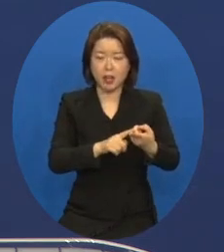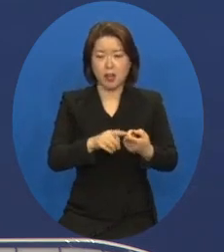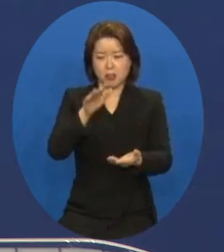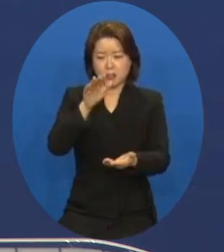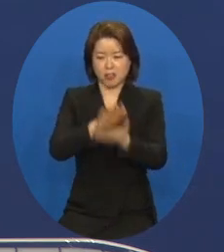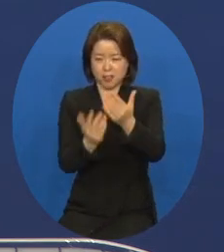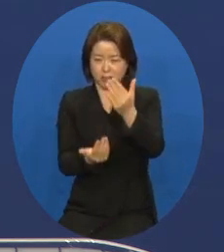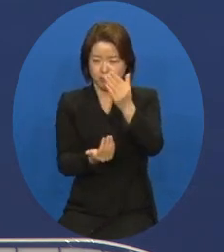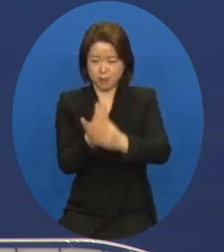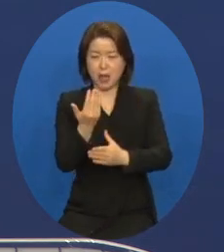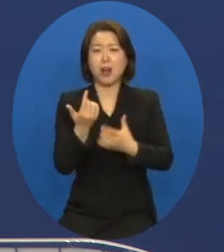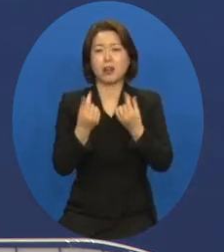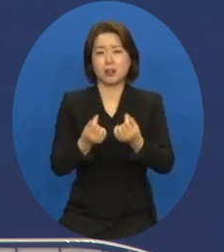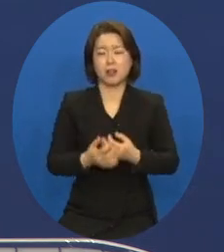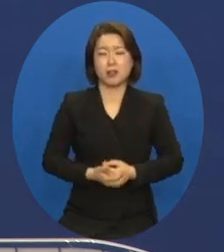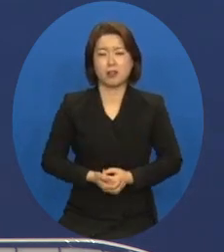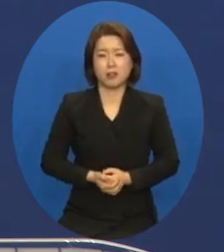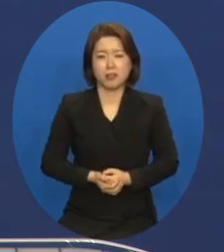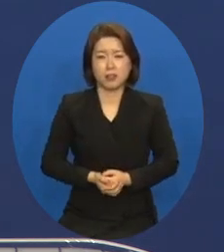됩니다